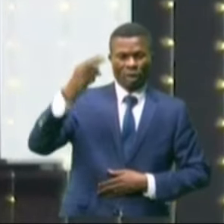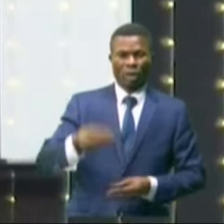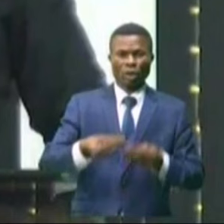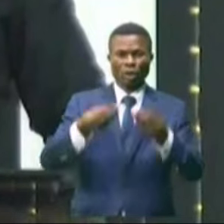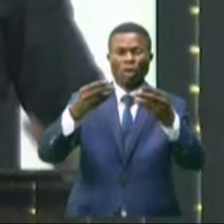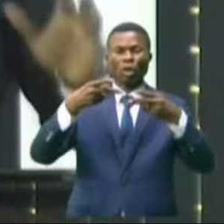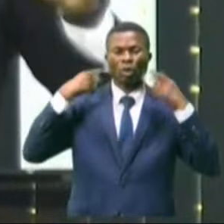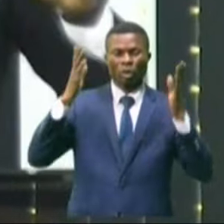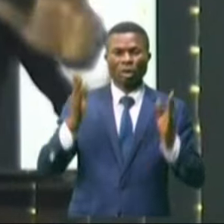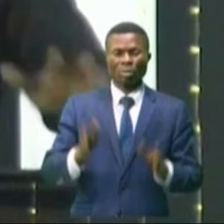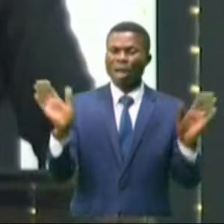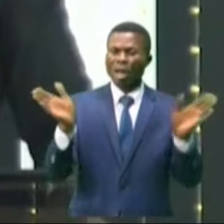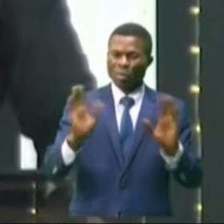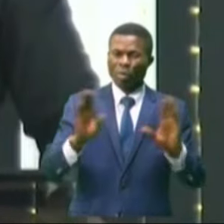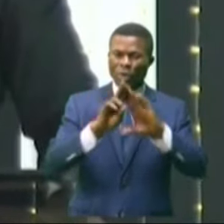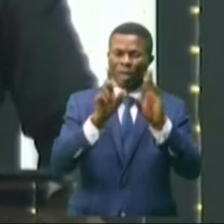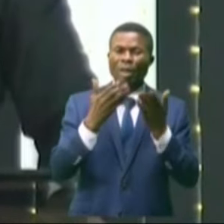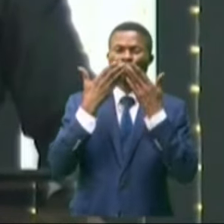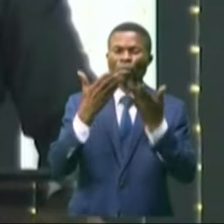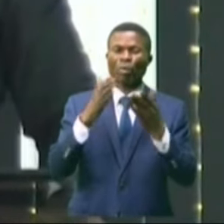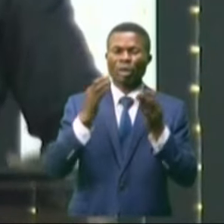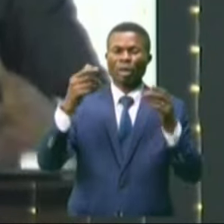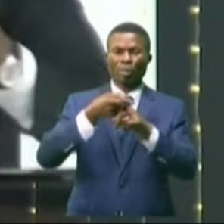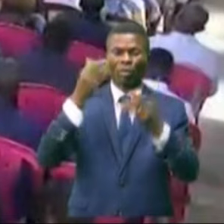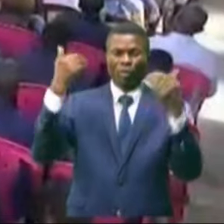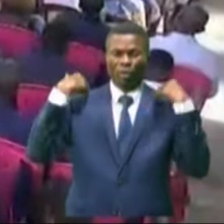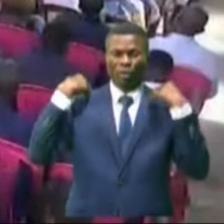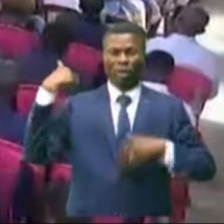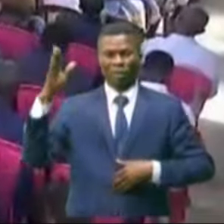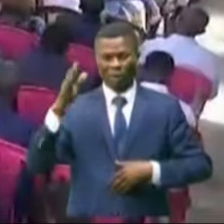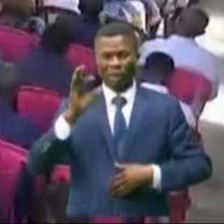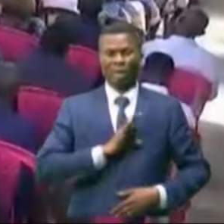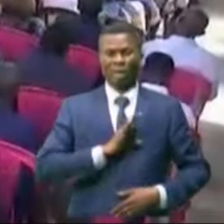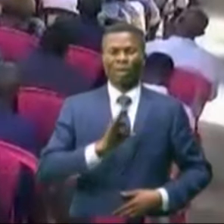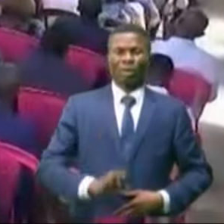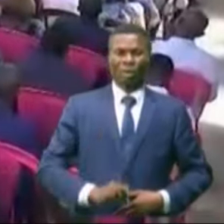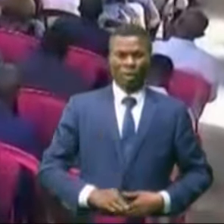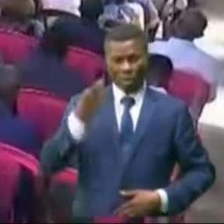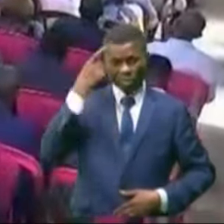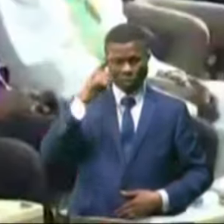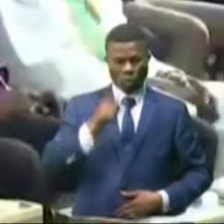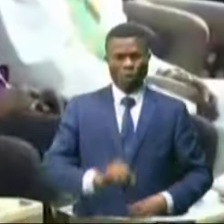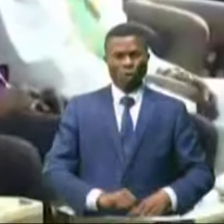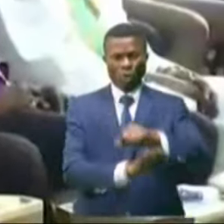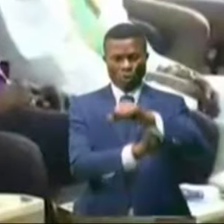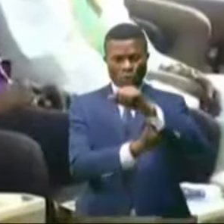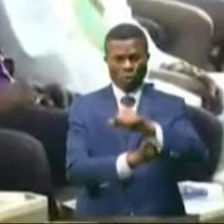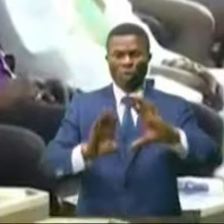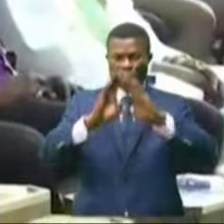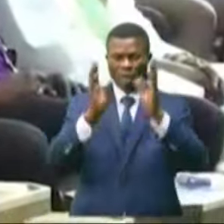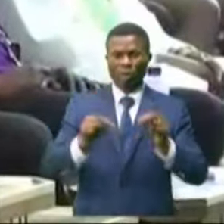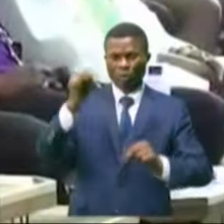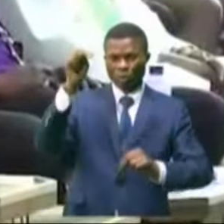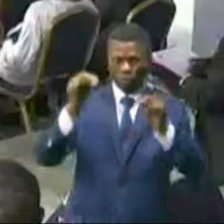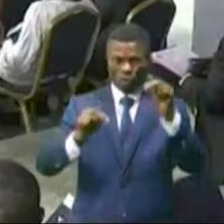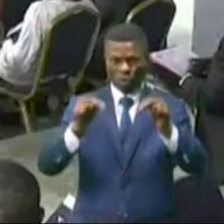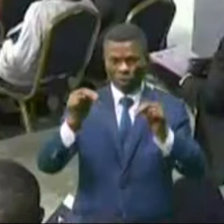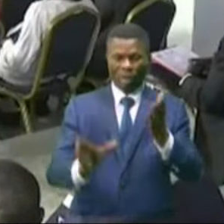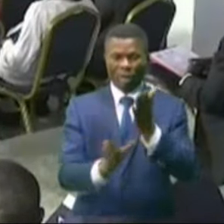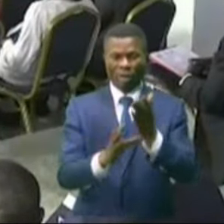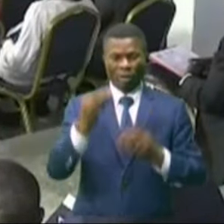les salutations et remerciements du chef de l'État, Félix-Antoine Tshisekedi, pour leur accompagnement à tous les niveaux, pour les